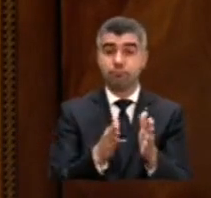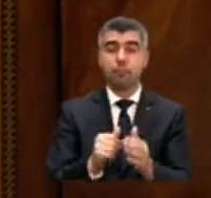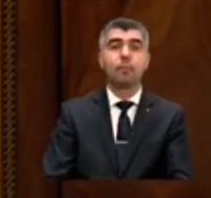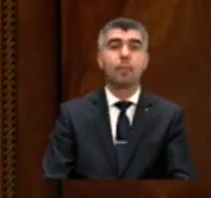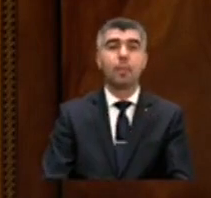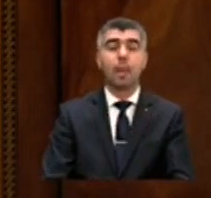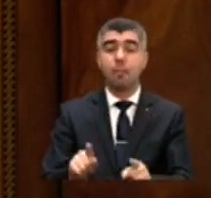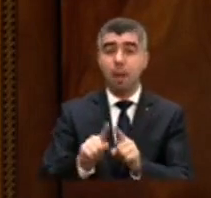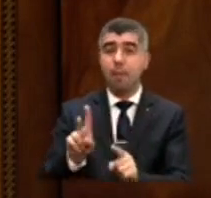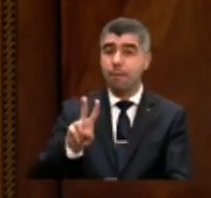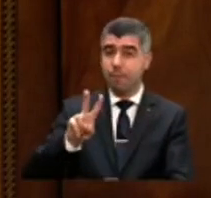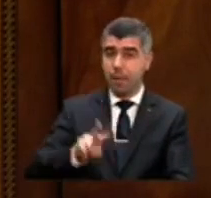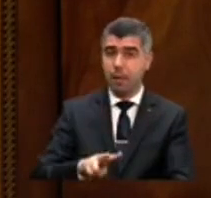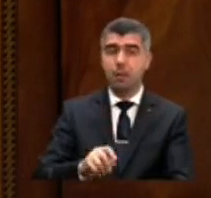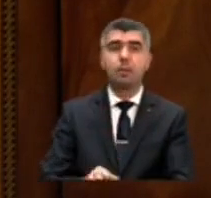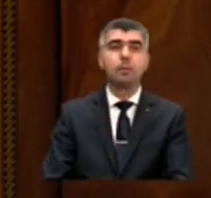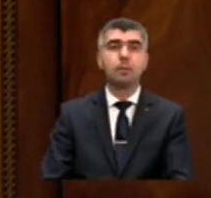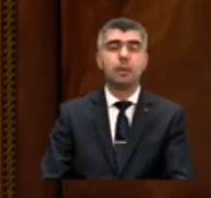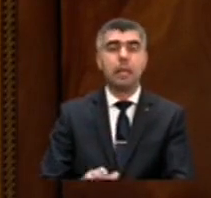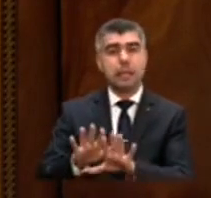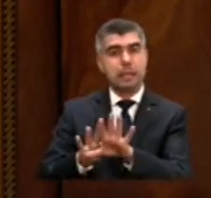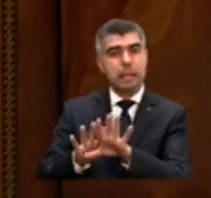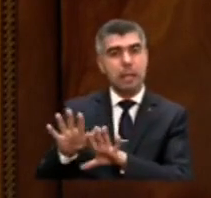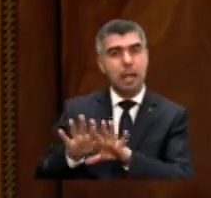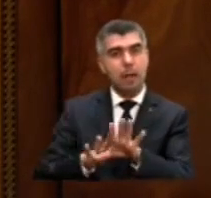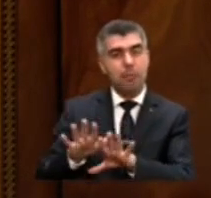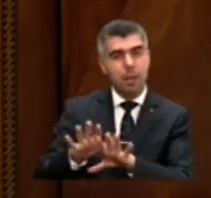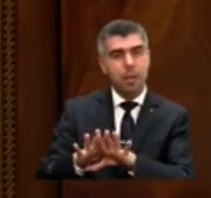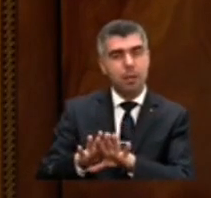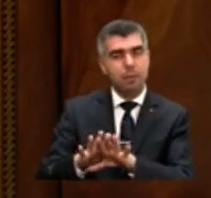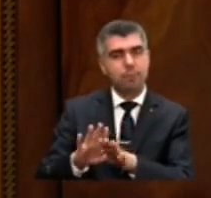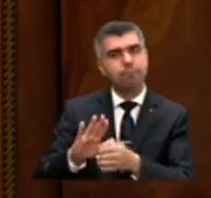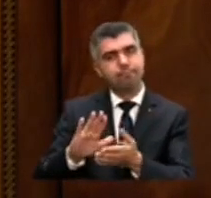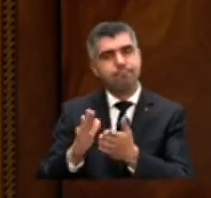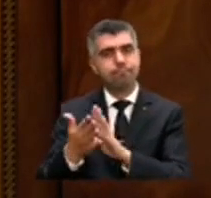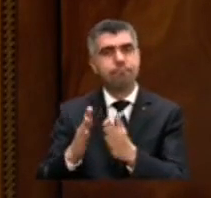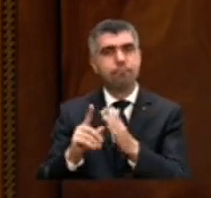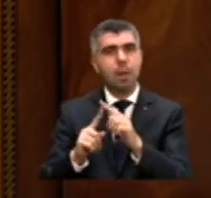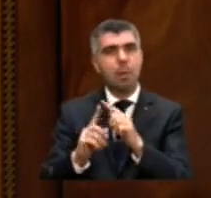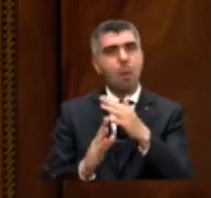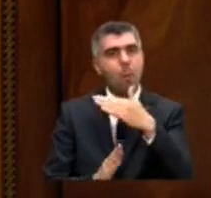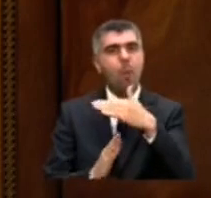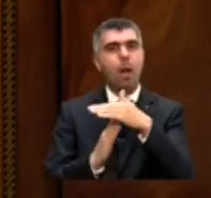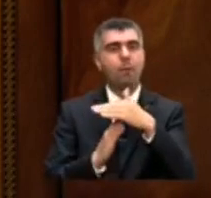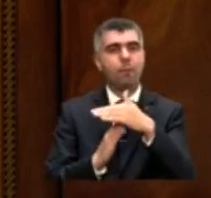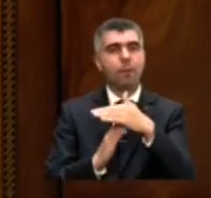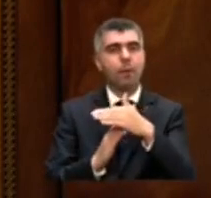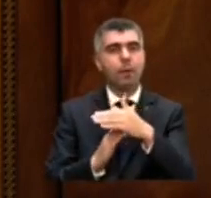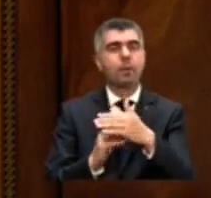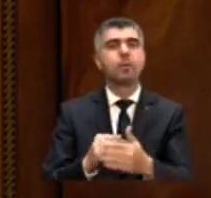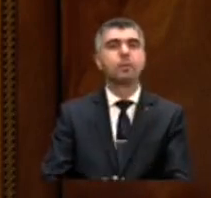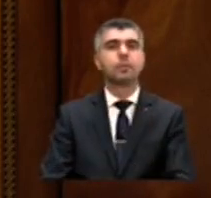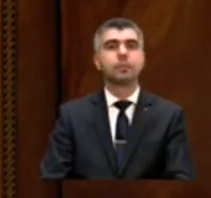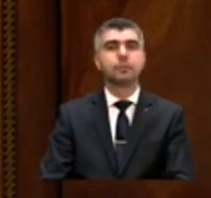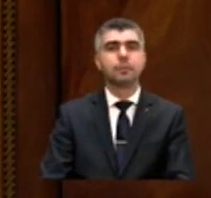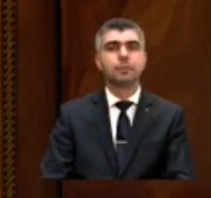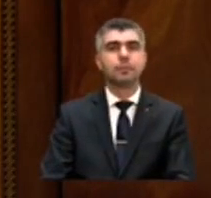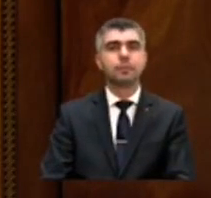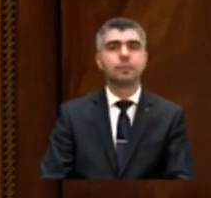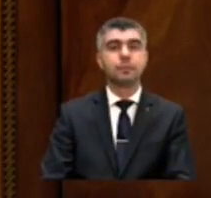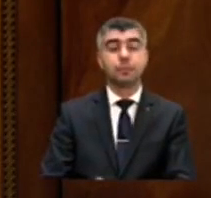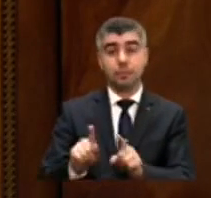صحيحاً أن هذه التدابير سمحت بالحد من آثار الصدمة، فإن